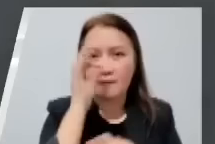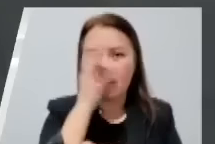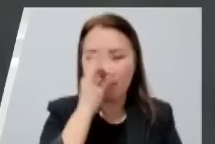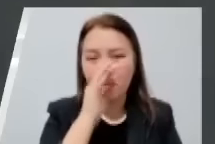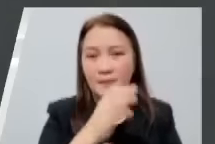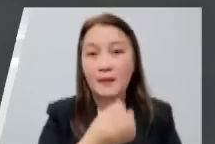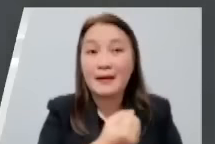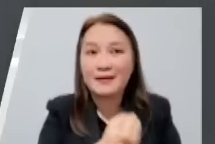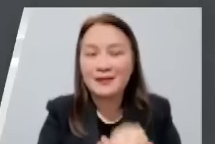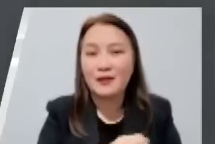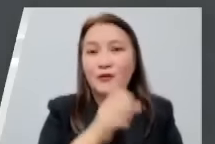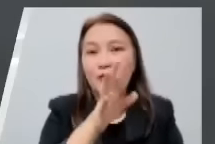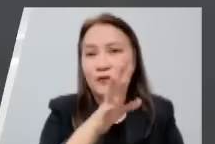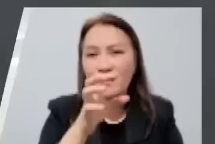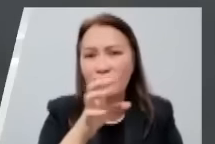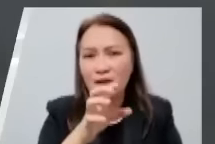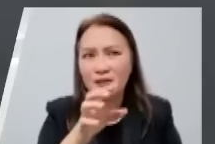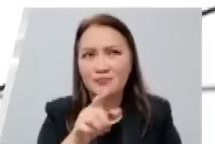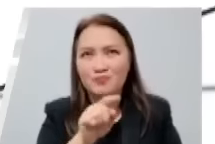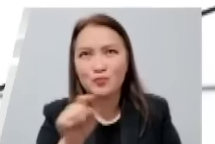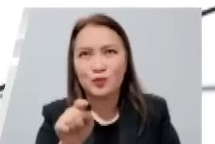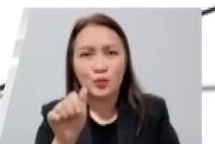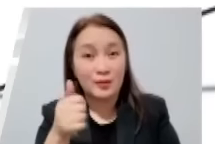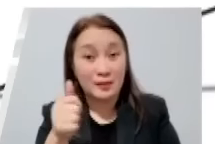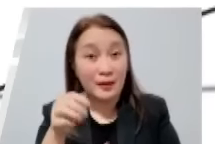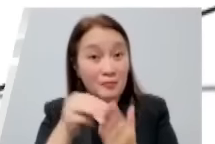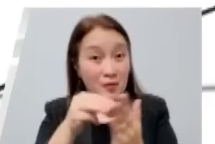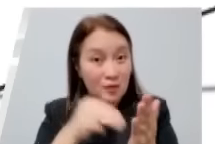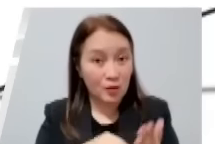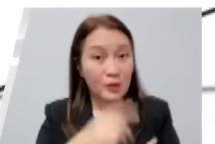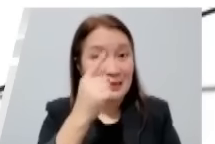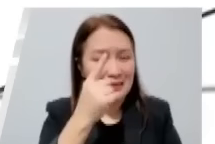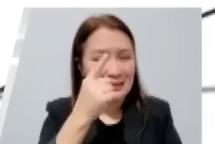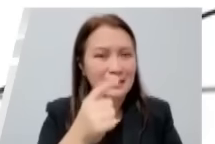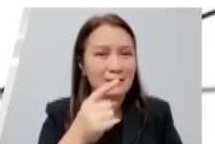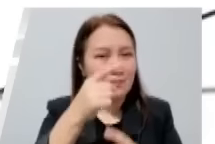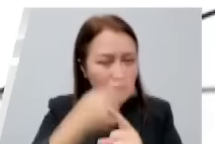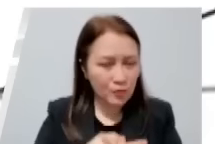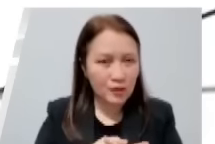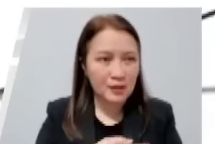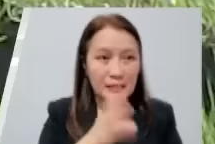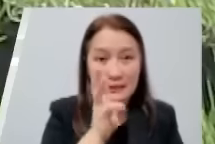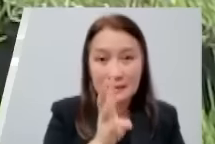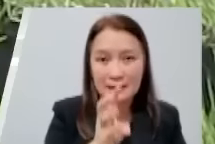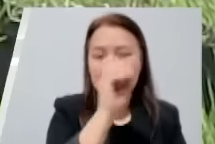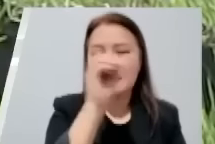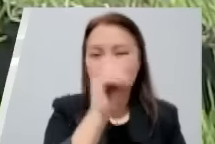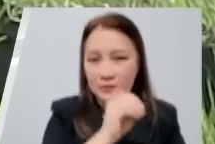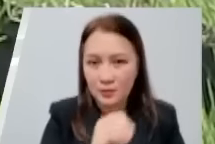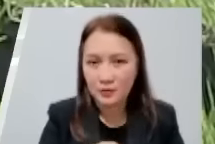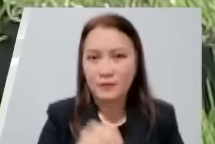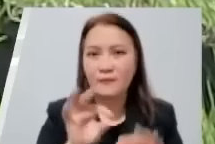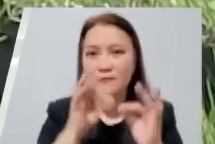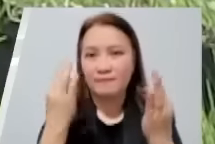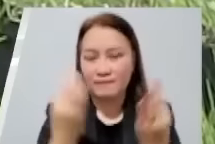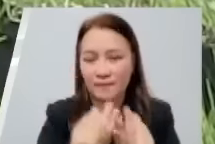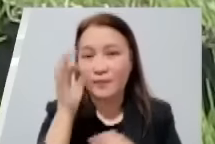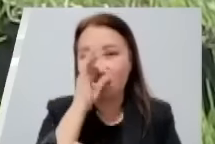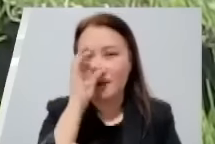500,000 hanggang higit 10 million pesos kada buwan, habang ang 66% ng pamilyang Pilipino kumikita ng mas mababa pa